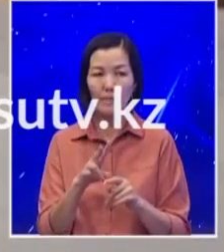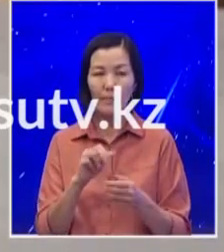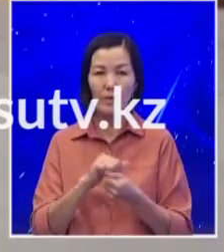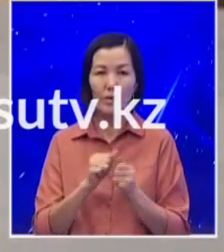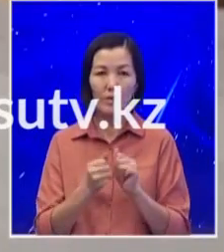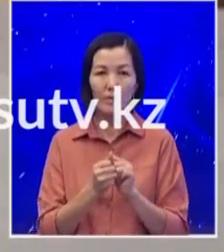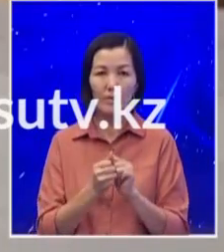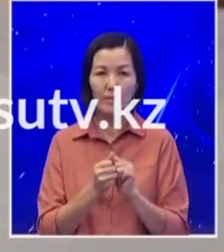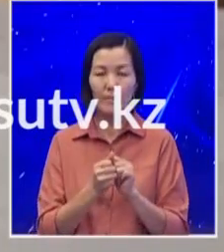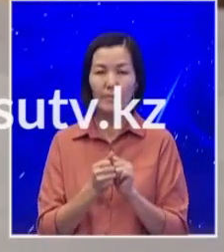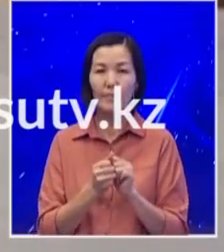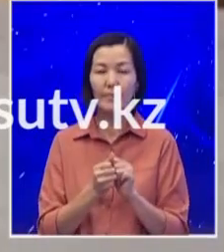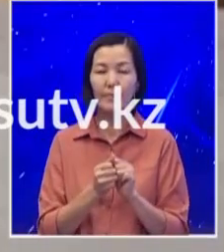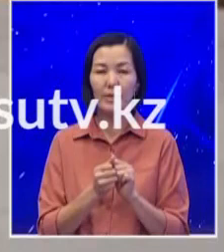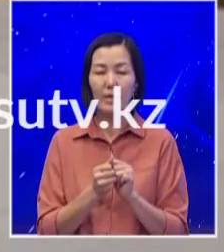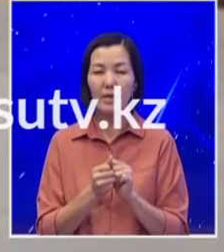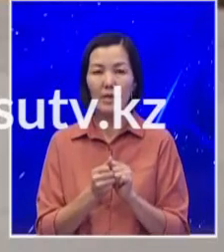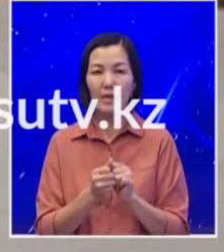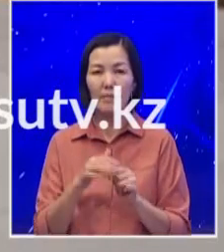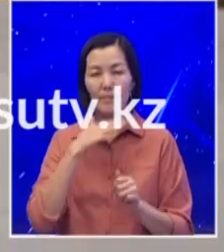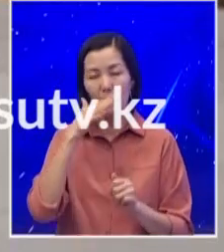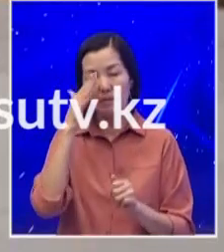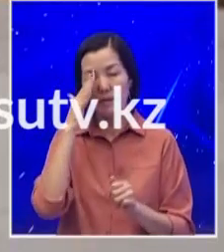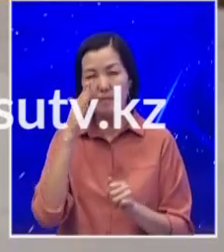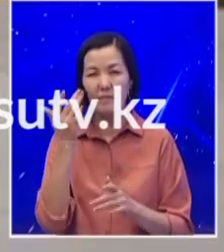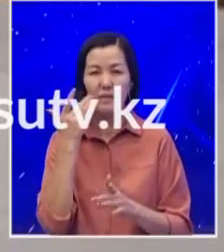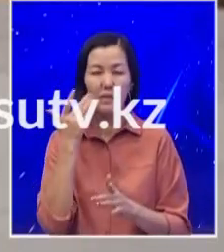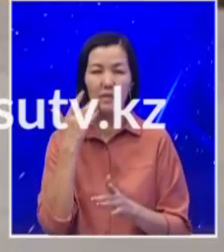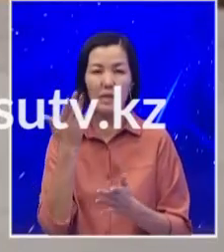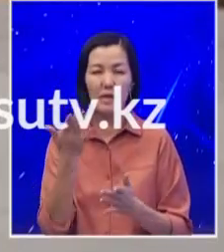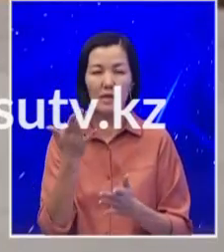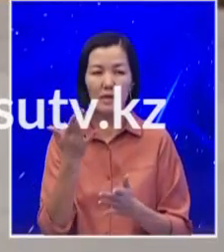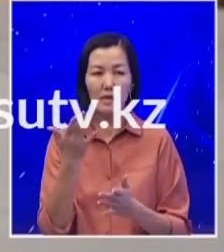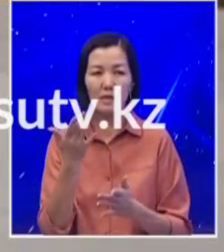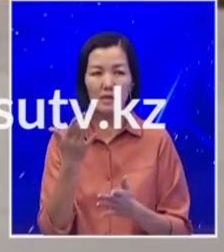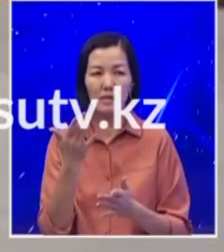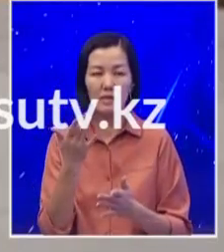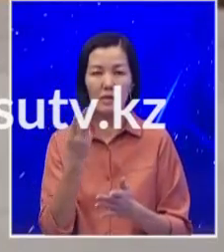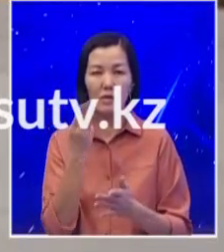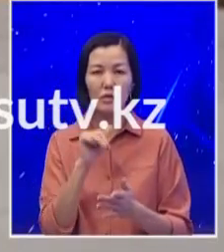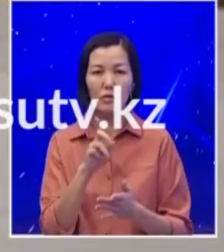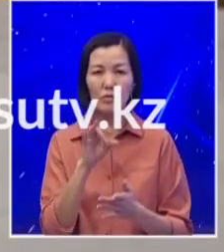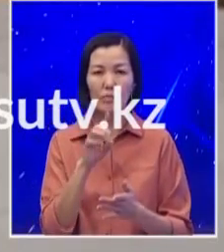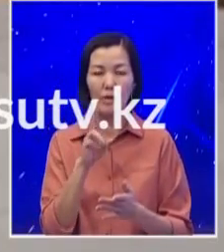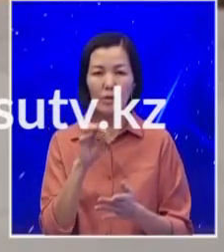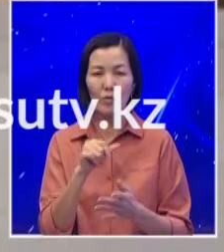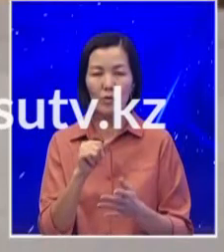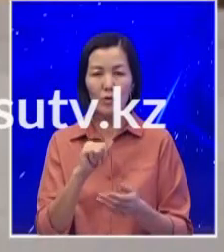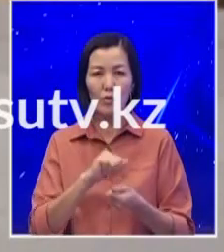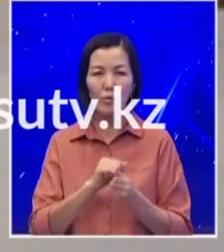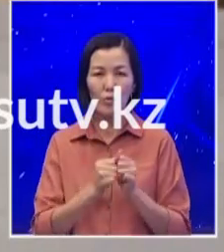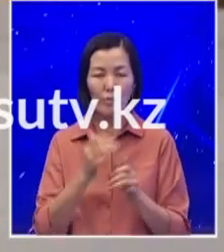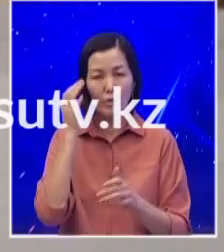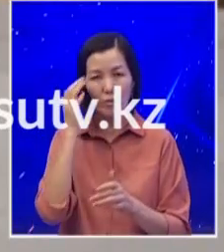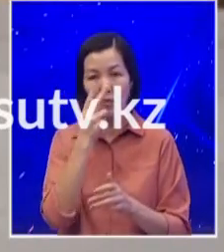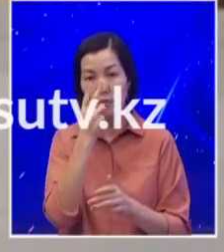Шұбар көл мен Семейде. Өйткені әкем бала кезінен бәрі бала кезінен келген, балаларыма Шұбар көлдің көмірі өте жақсы дейді. Неге сол